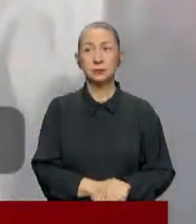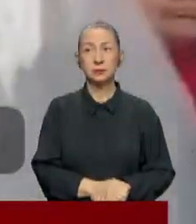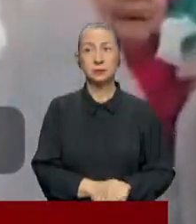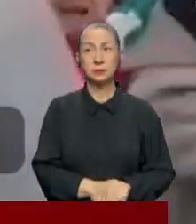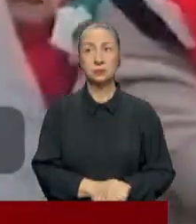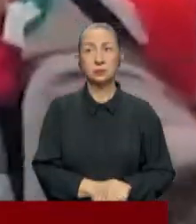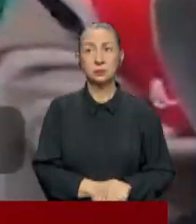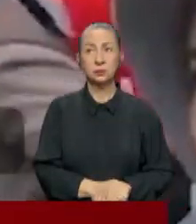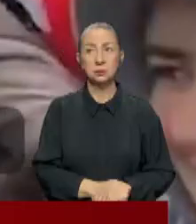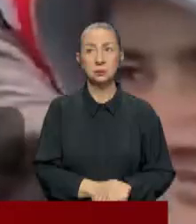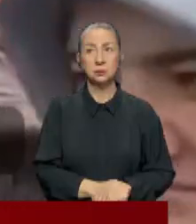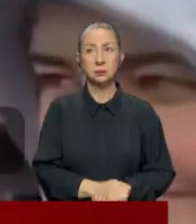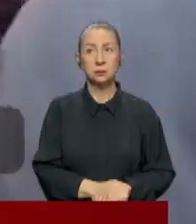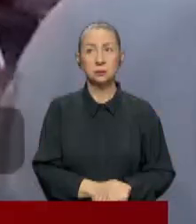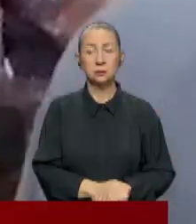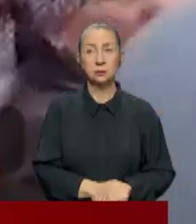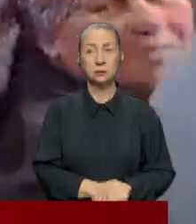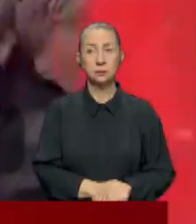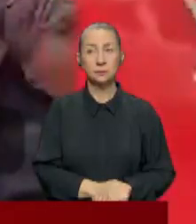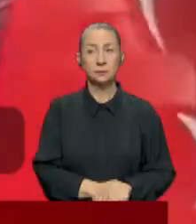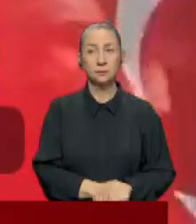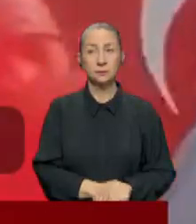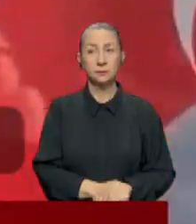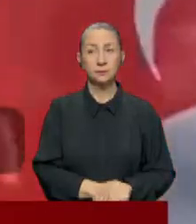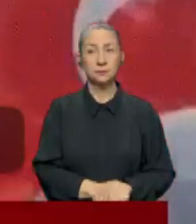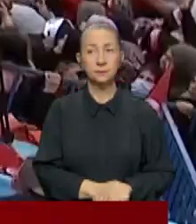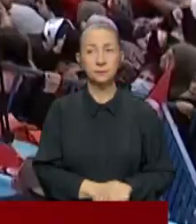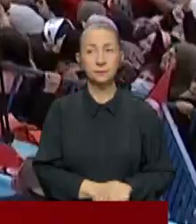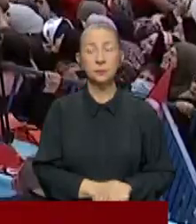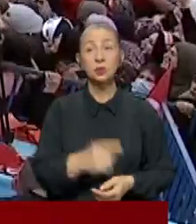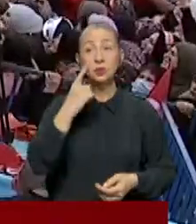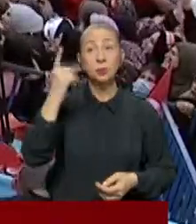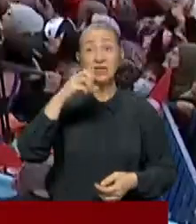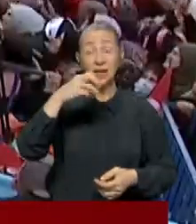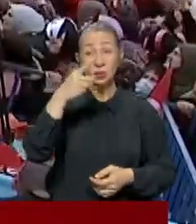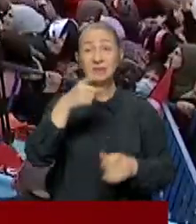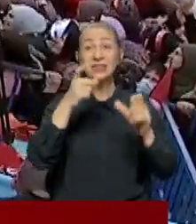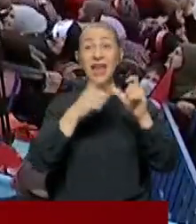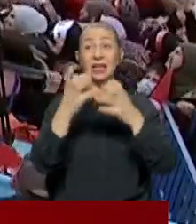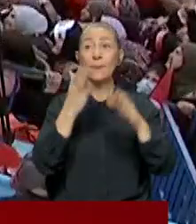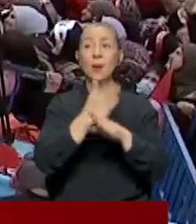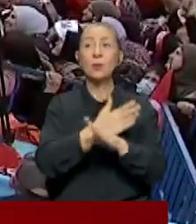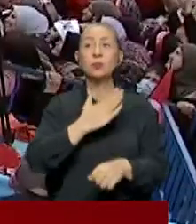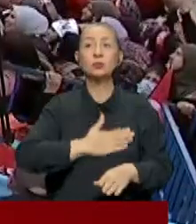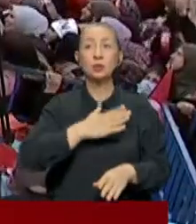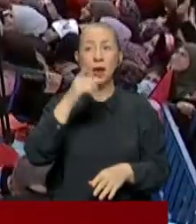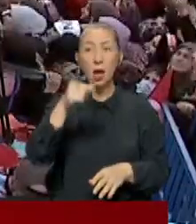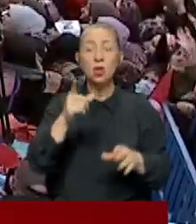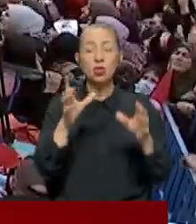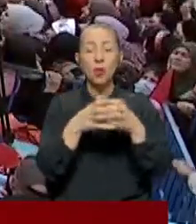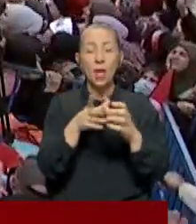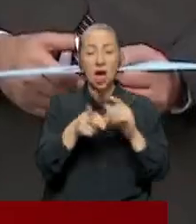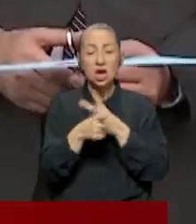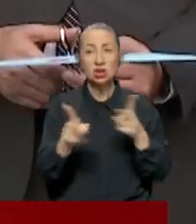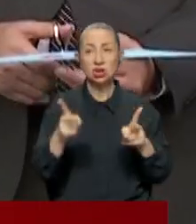adalet! Sinan için adalet! Buyurun sesinizi açın! Cumhurbaşkanı Erdoğan, Sinan Ateş'in memleketi Bursa'da toplu